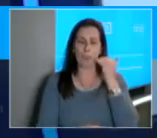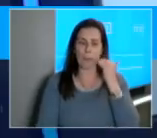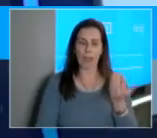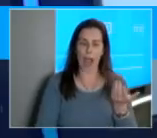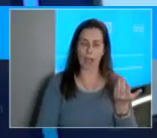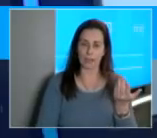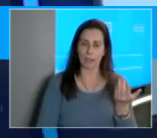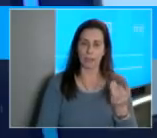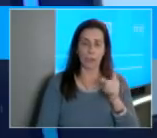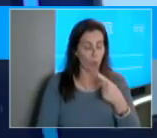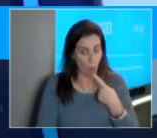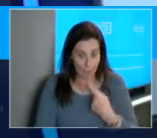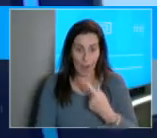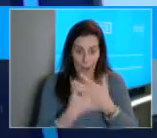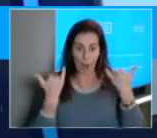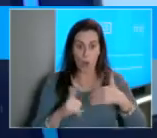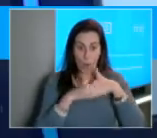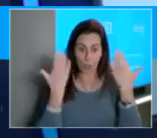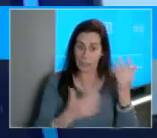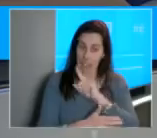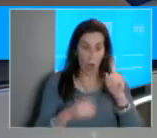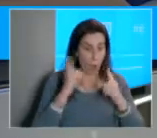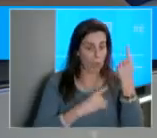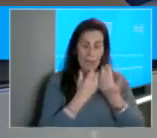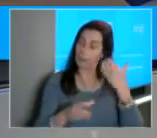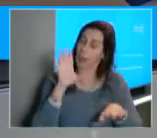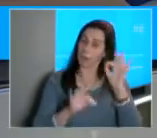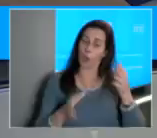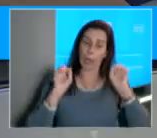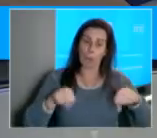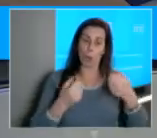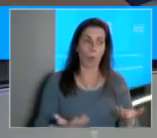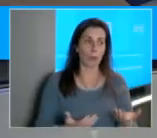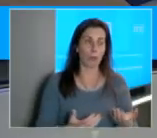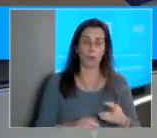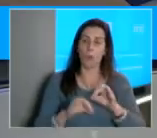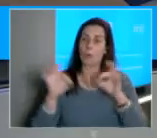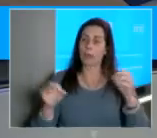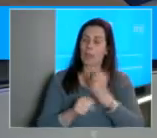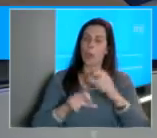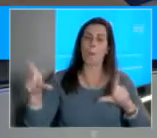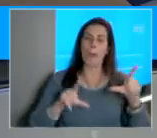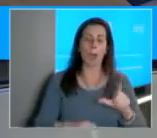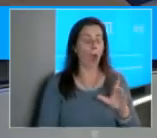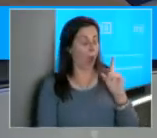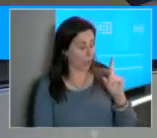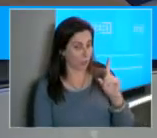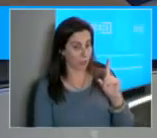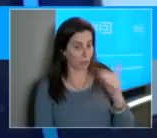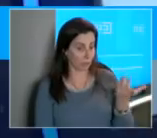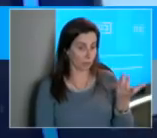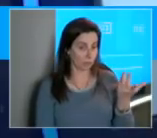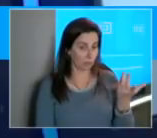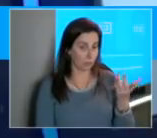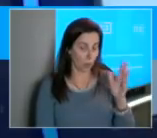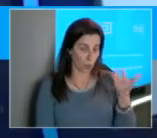אני כופר בזה. לא, הוא אמר לך באופן ברור הבוקר, שזה לא יקרה לפני הבחירות. נכון, הוא מתחיל לסרטט מפות וכל מיני סיפורים כאלה. אז יכול להיות, גלעד